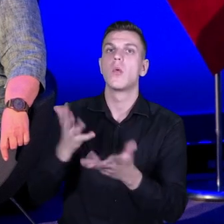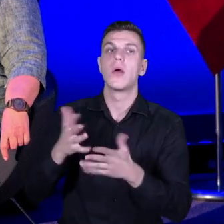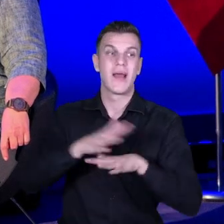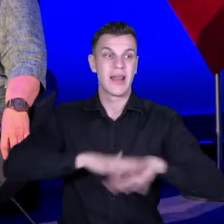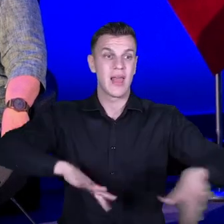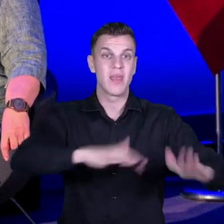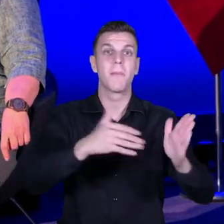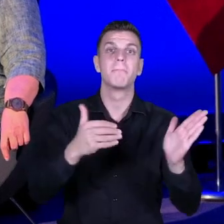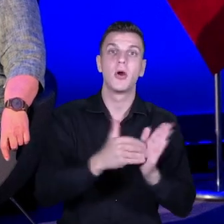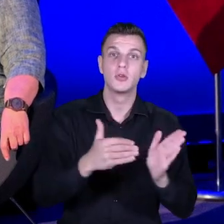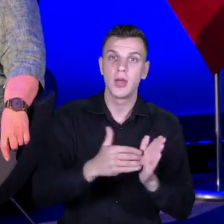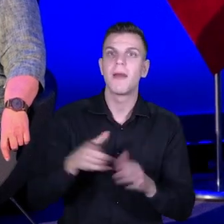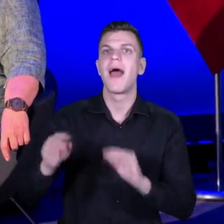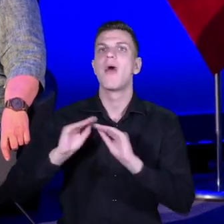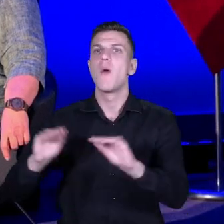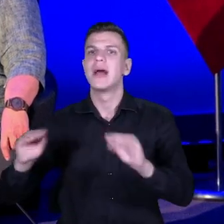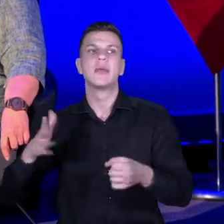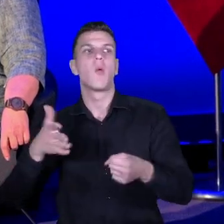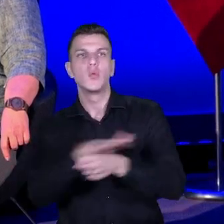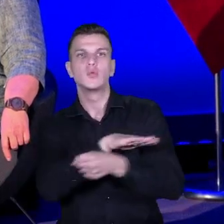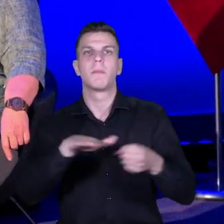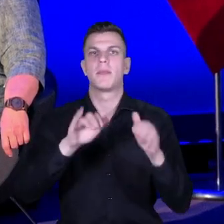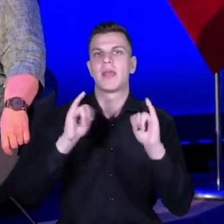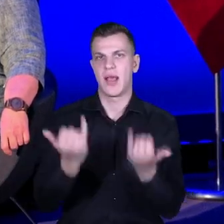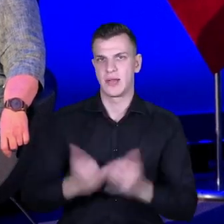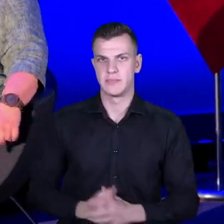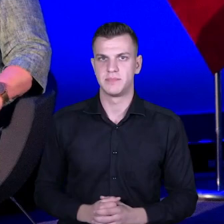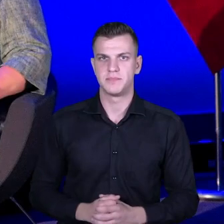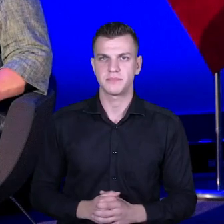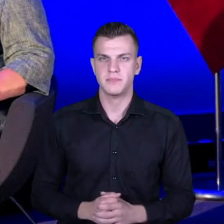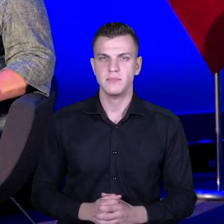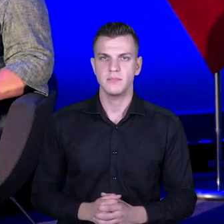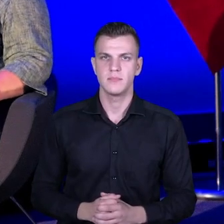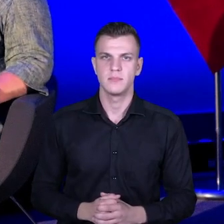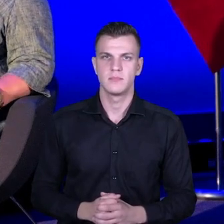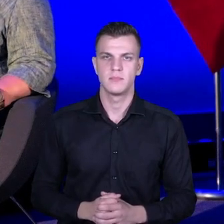pracy potrzebuje. To, co mogę powiedzieć, co jest istotne jeszcze z punktu widzenia